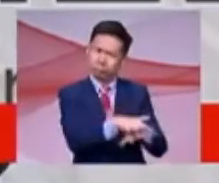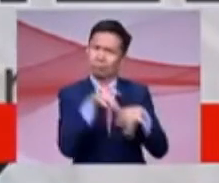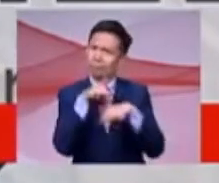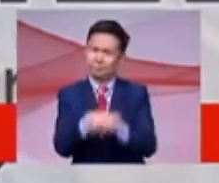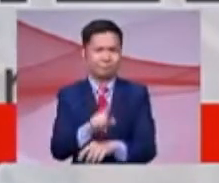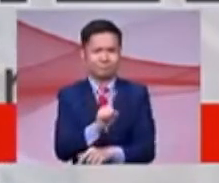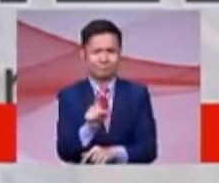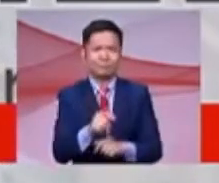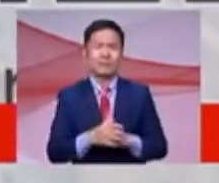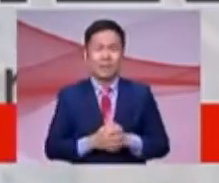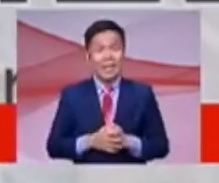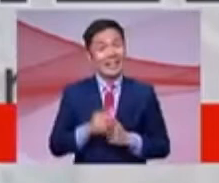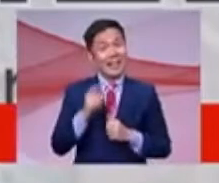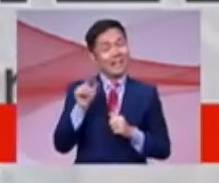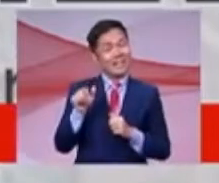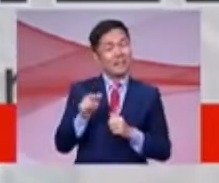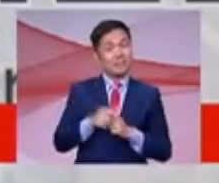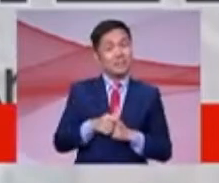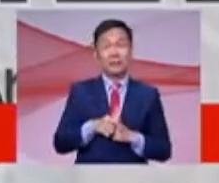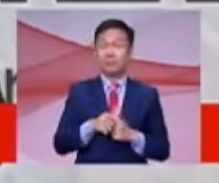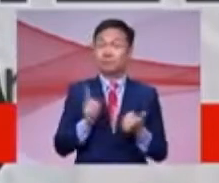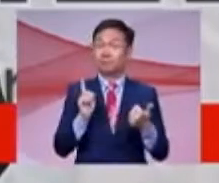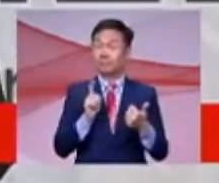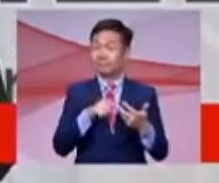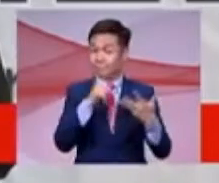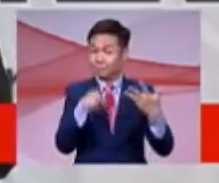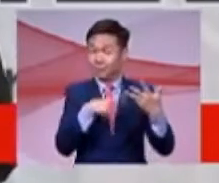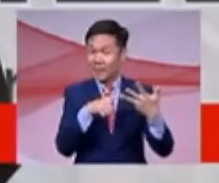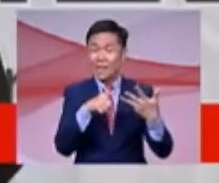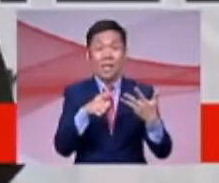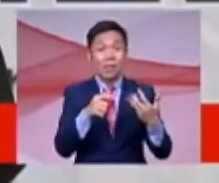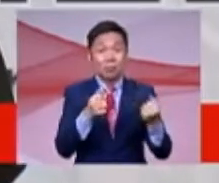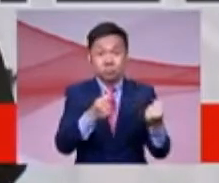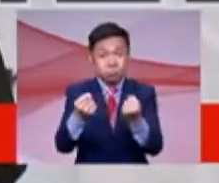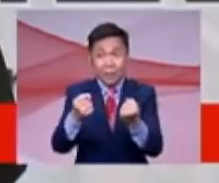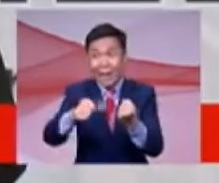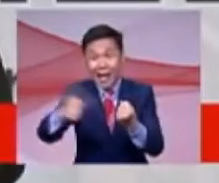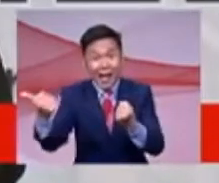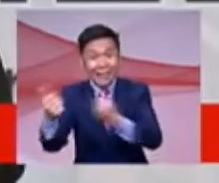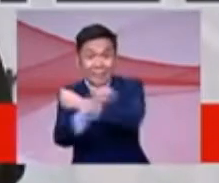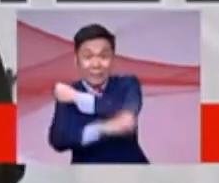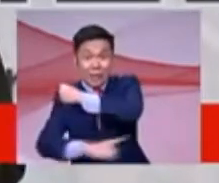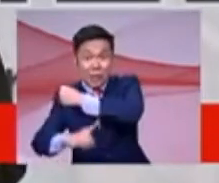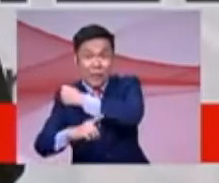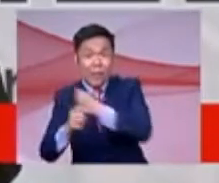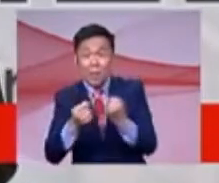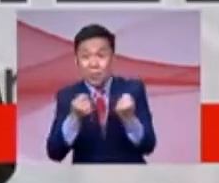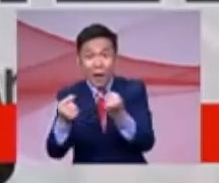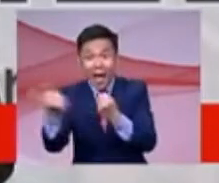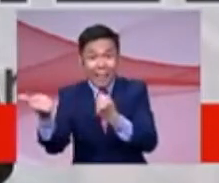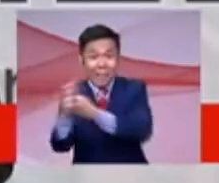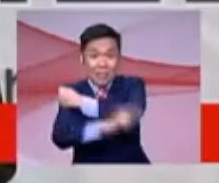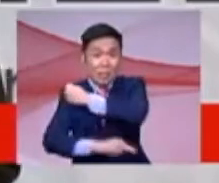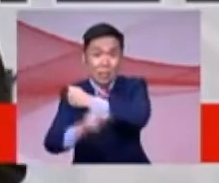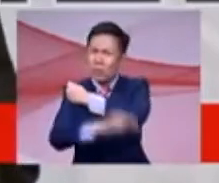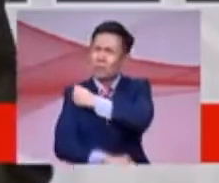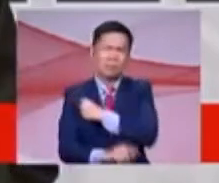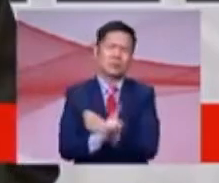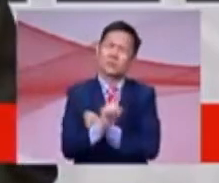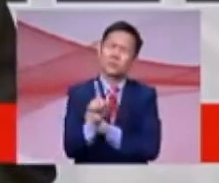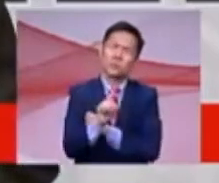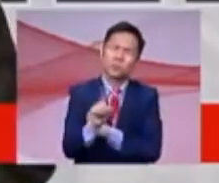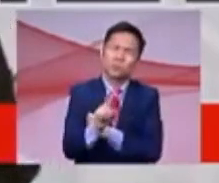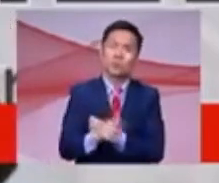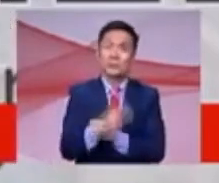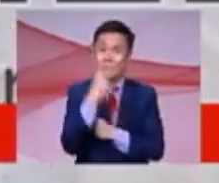ketiga, kita pastikan tiada merentas negeri dan daerah berlaku, sebagaimana data-data kita menunjukkan.